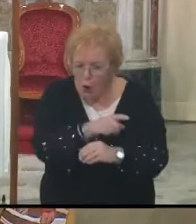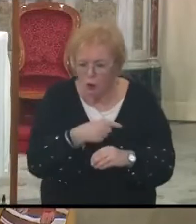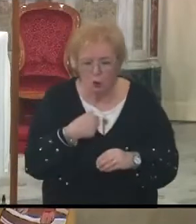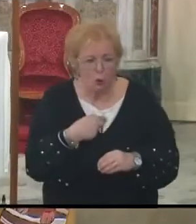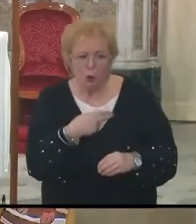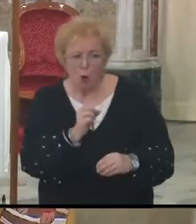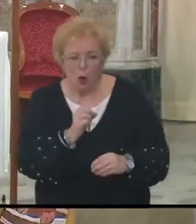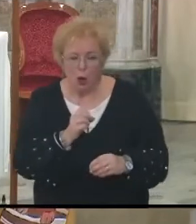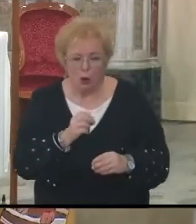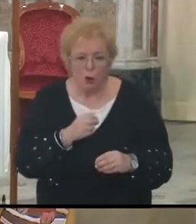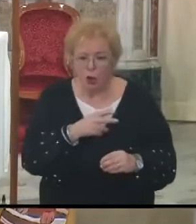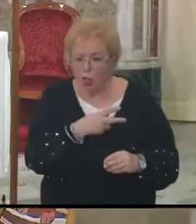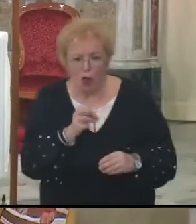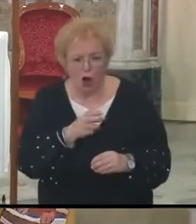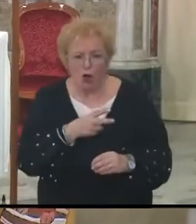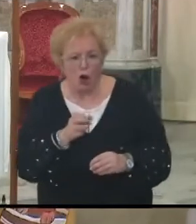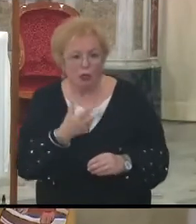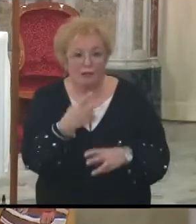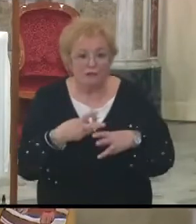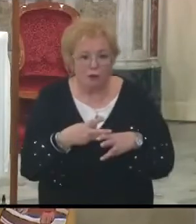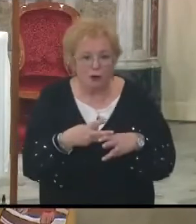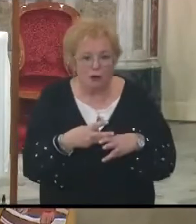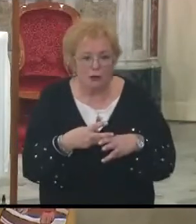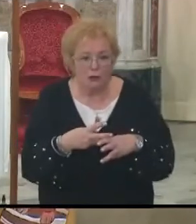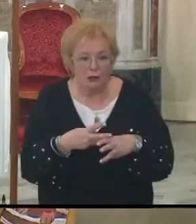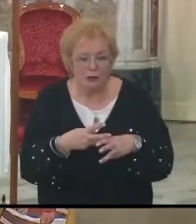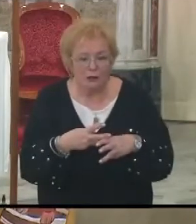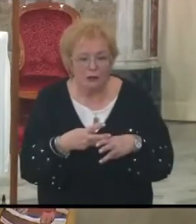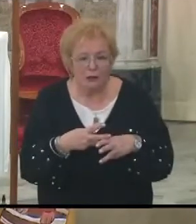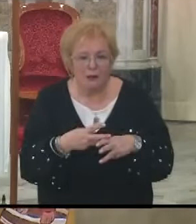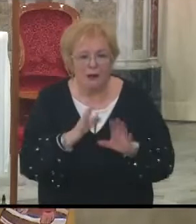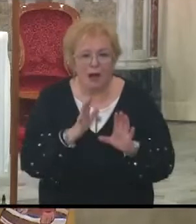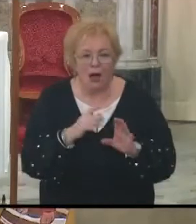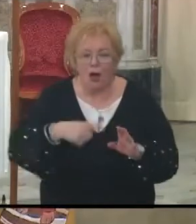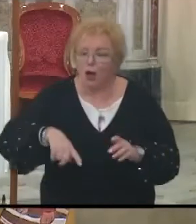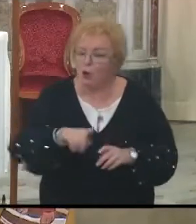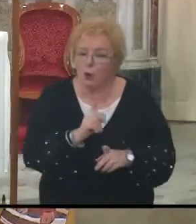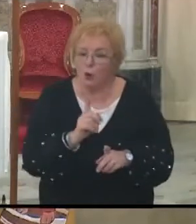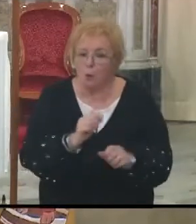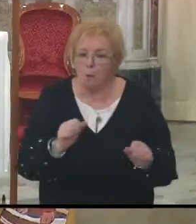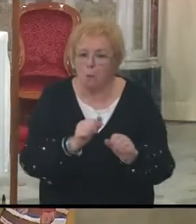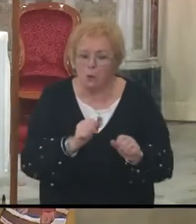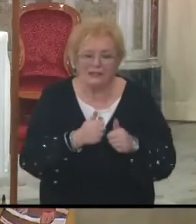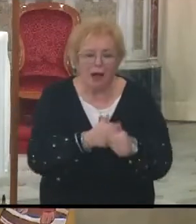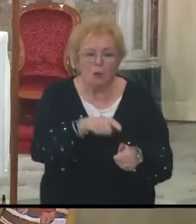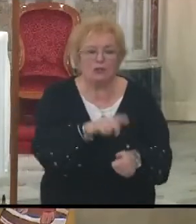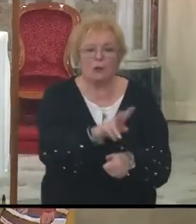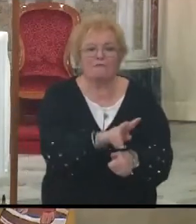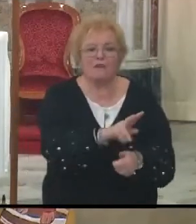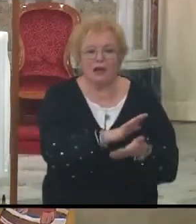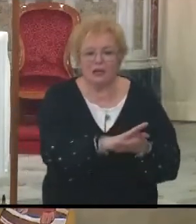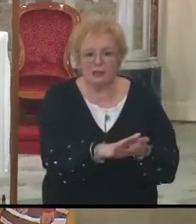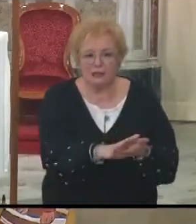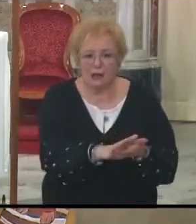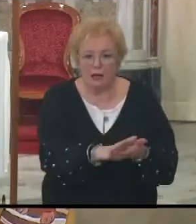si inseguiamo seguiamo il maestro ma facendoci prendere dalle nostre paure iniziava a